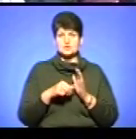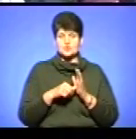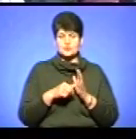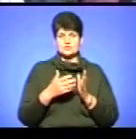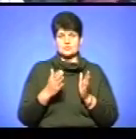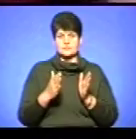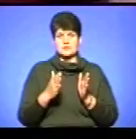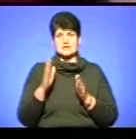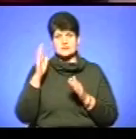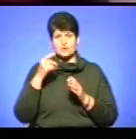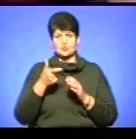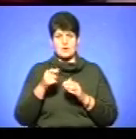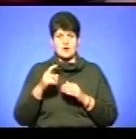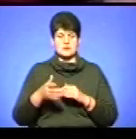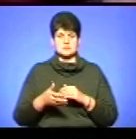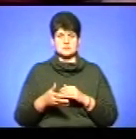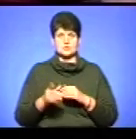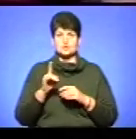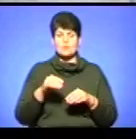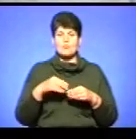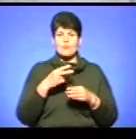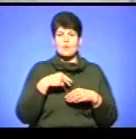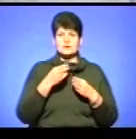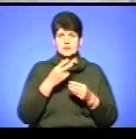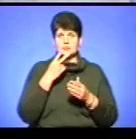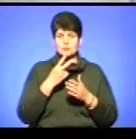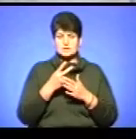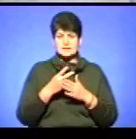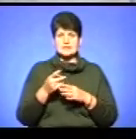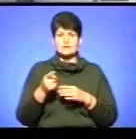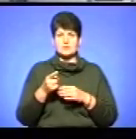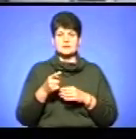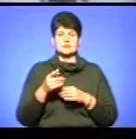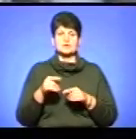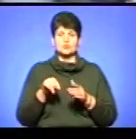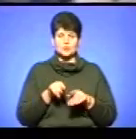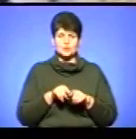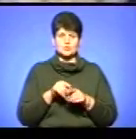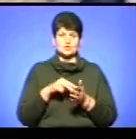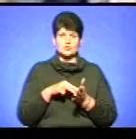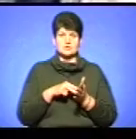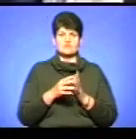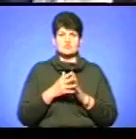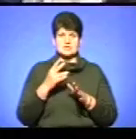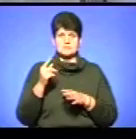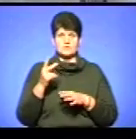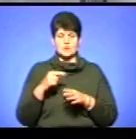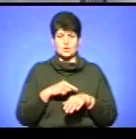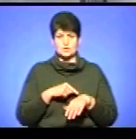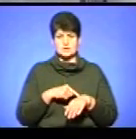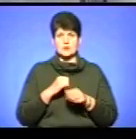так як за воду і за газ. Аби подати показники, тернополянка Марія Тиш відстояла у черзі півтори години.